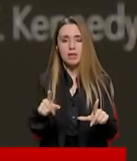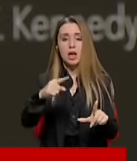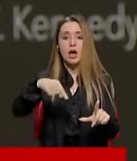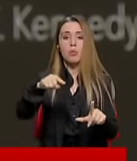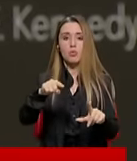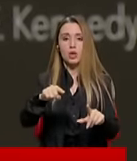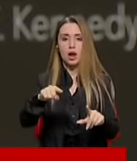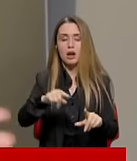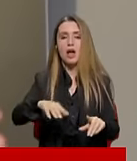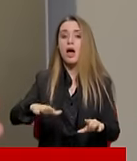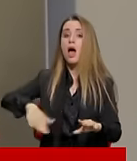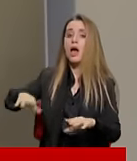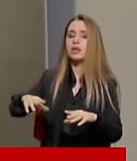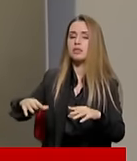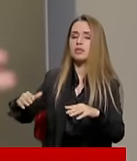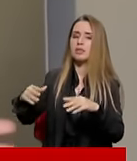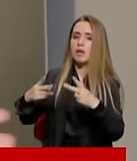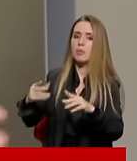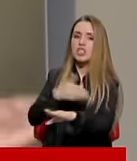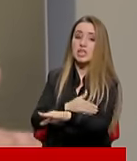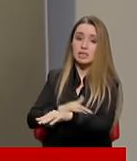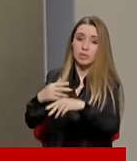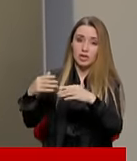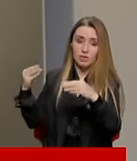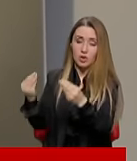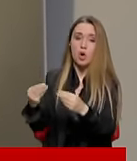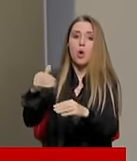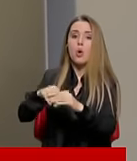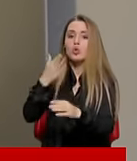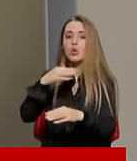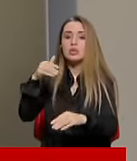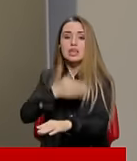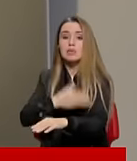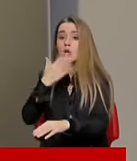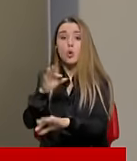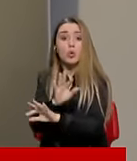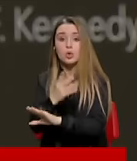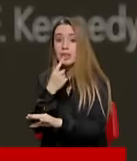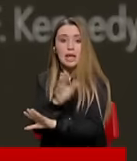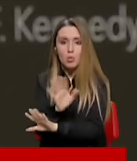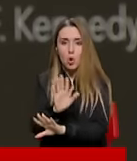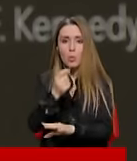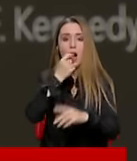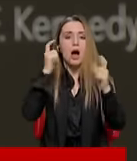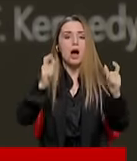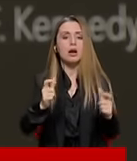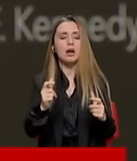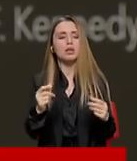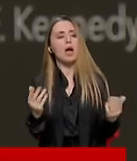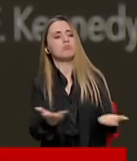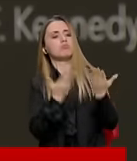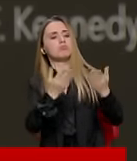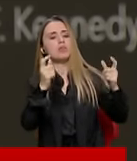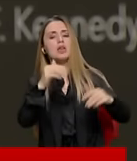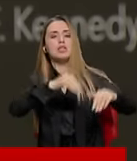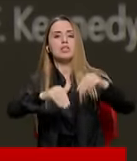kaltı kapı herkese açık hizmet anlamında oy yoksa hizmet yok gibi bir yaklaşım Yok yok mesela Ankara'da en övündüğümüz yer o